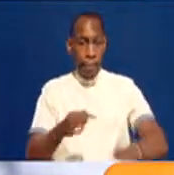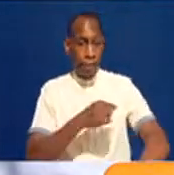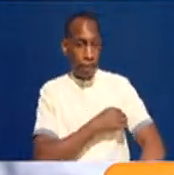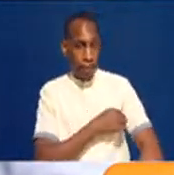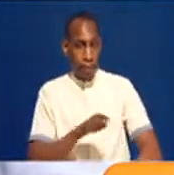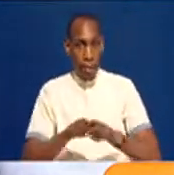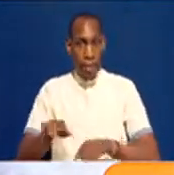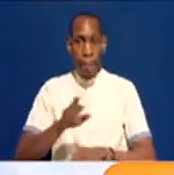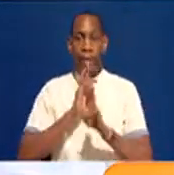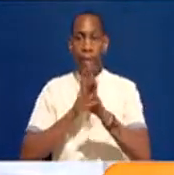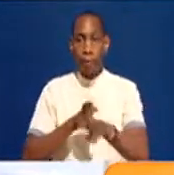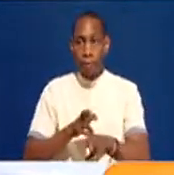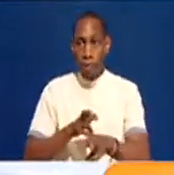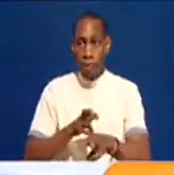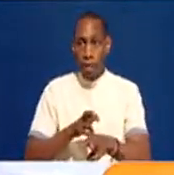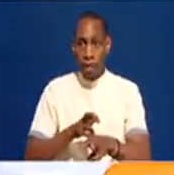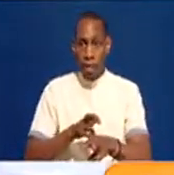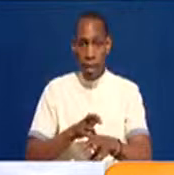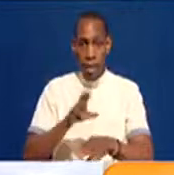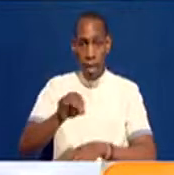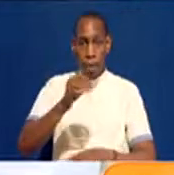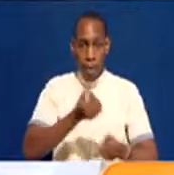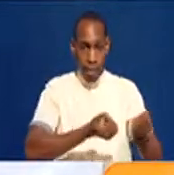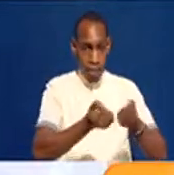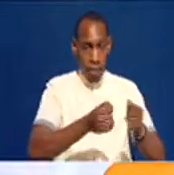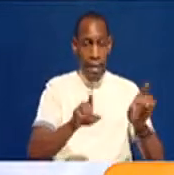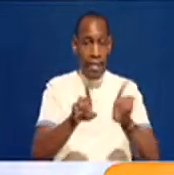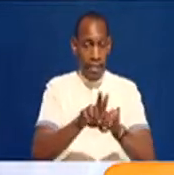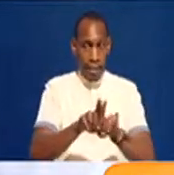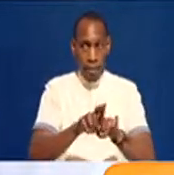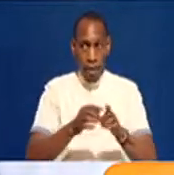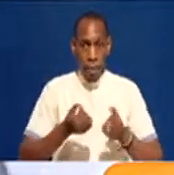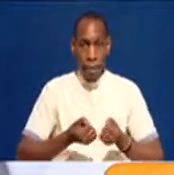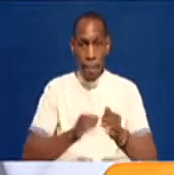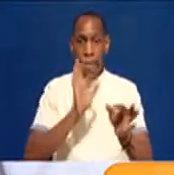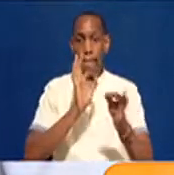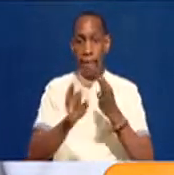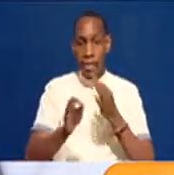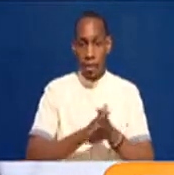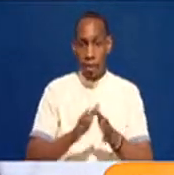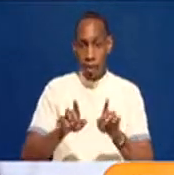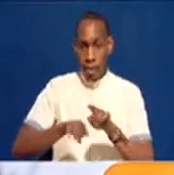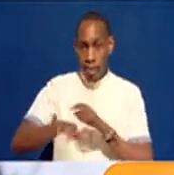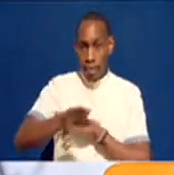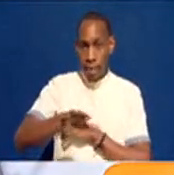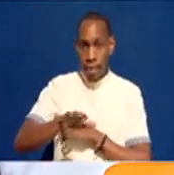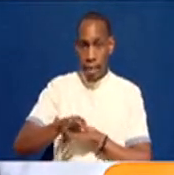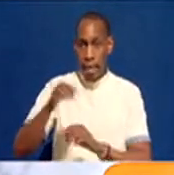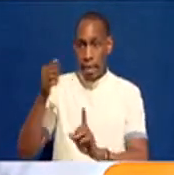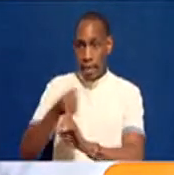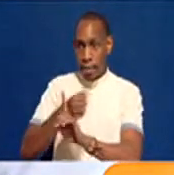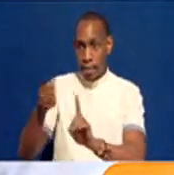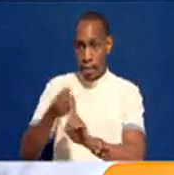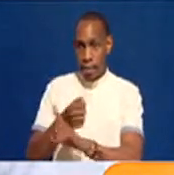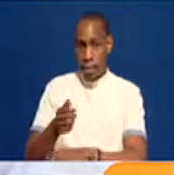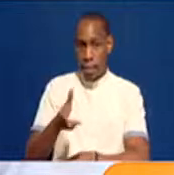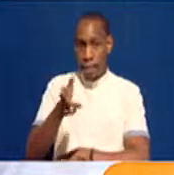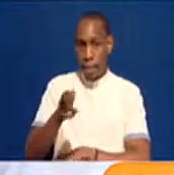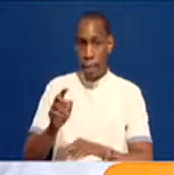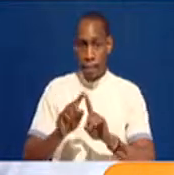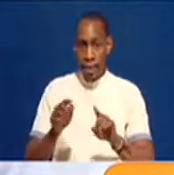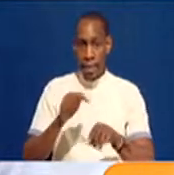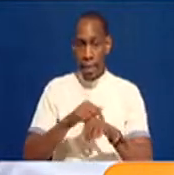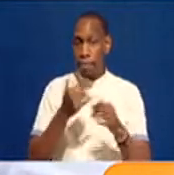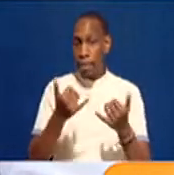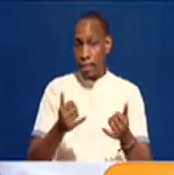hili anaripoti kupatikana kwa gari lile lile liloendeshwa kwa kasi kutoka katika eneo la makabiliano ya risasi, lakini mara